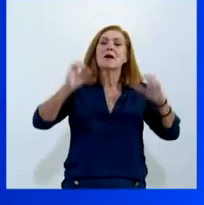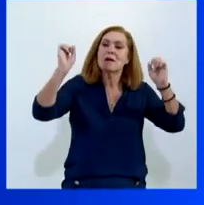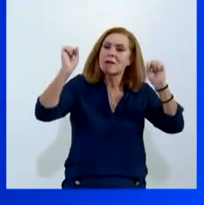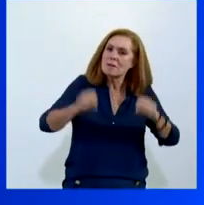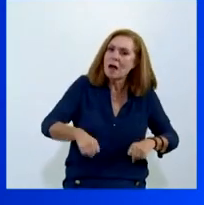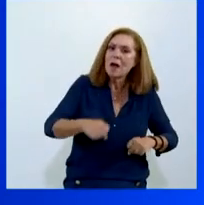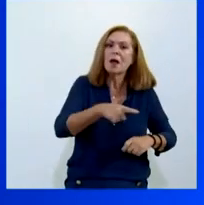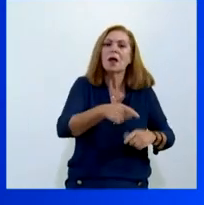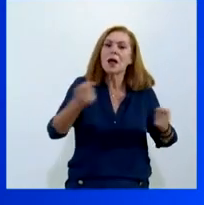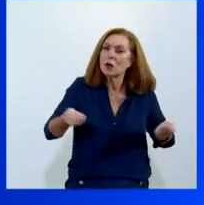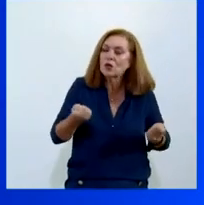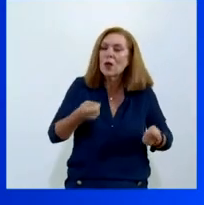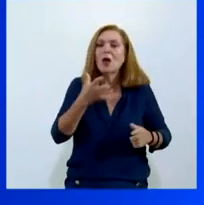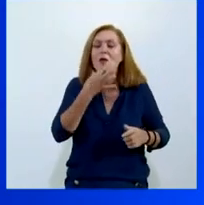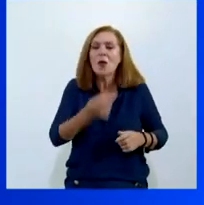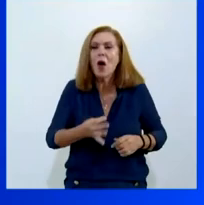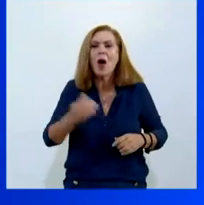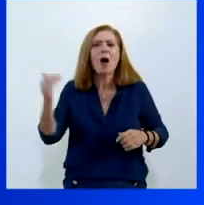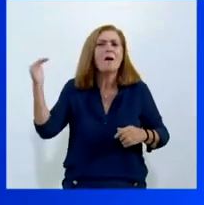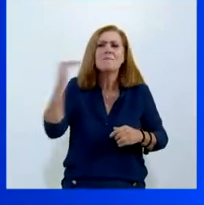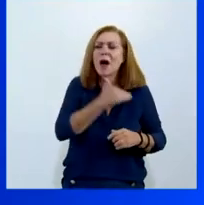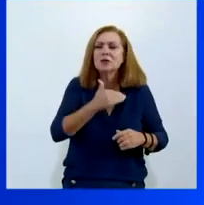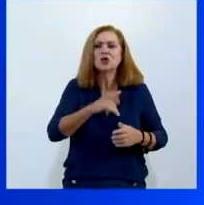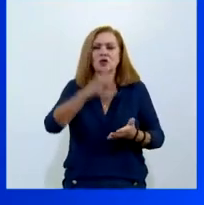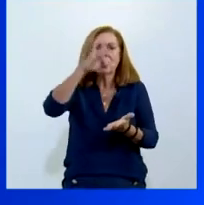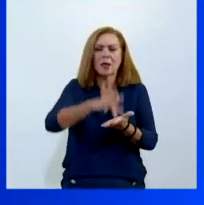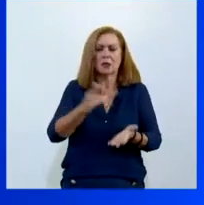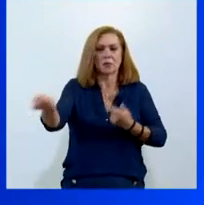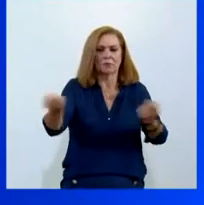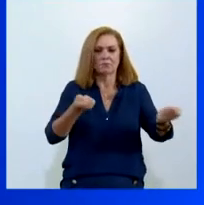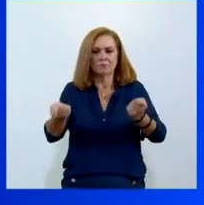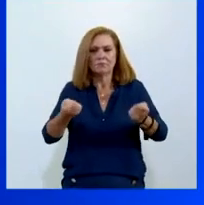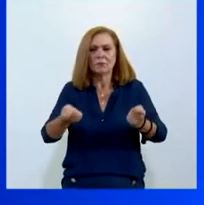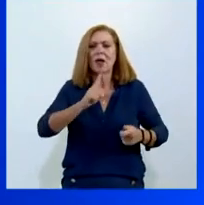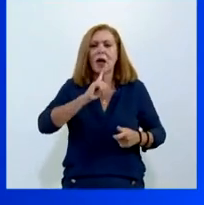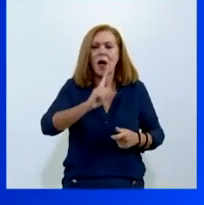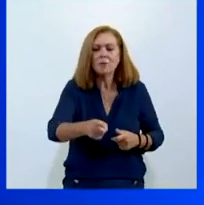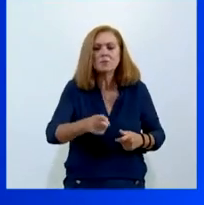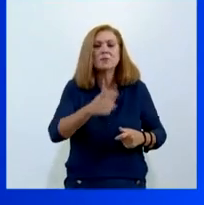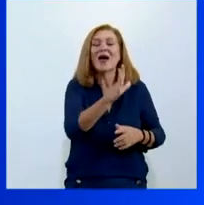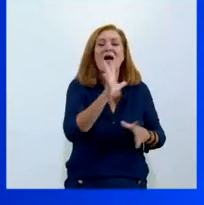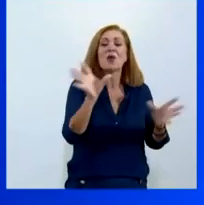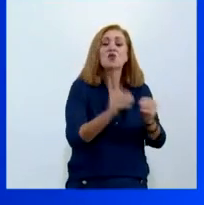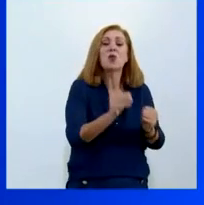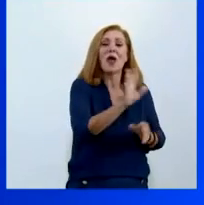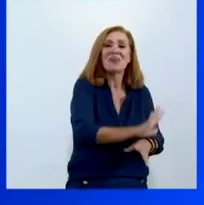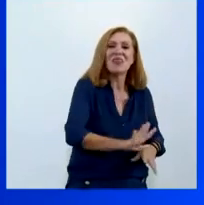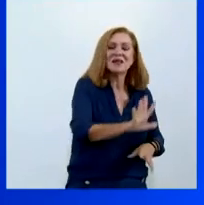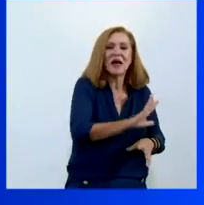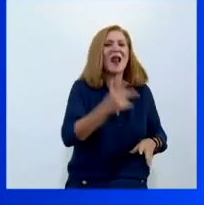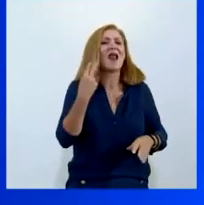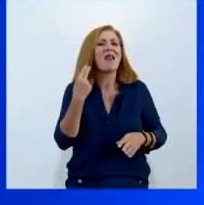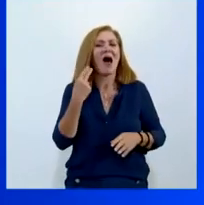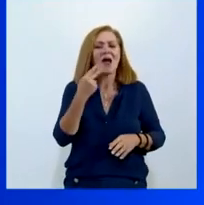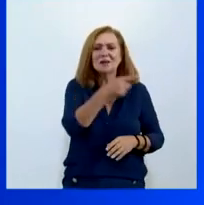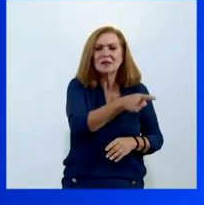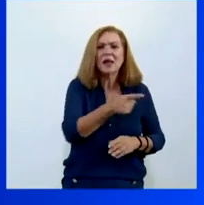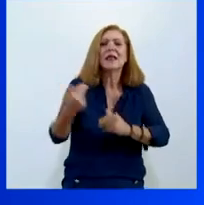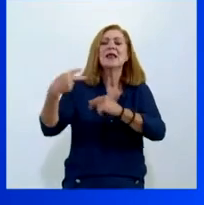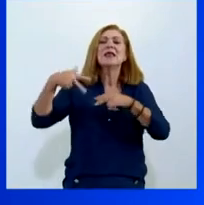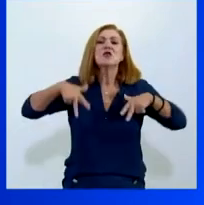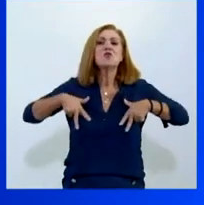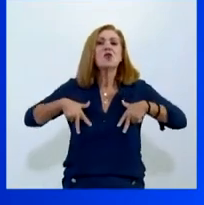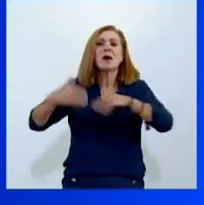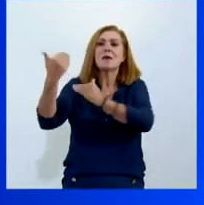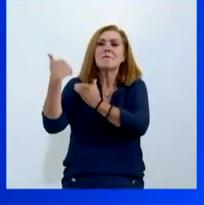κράτος. Γιατί δημιουργήθηκε αμέσως ένα συντονιστικό κέντρο στη Θεσσαλία, στη Λάρισα. Όλοι οι αρμόδιοι υπουργοί βρέθηκαν στον